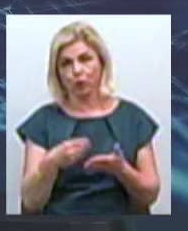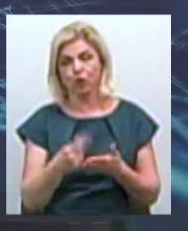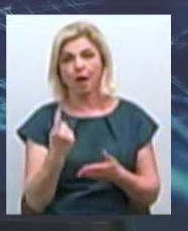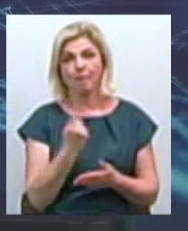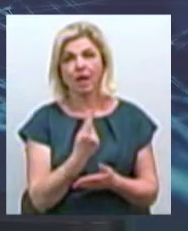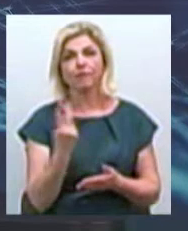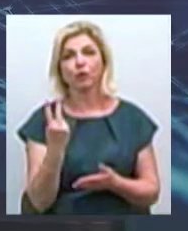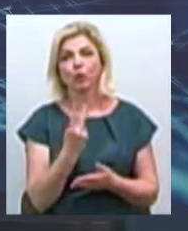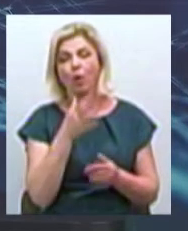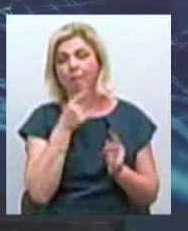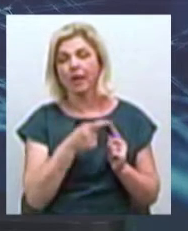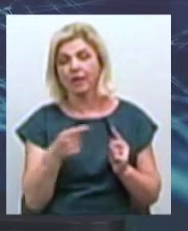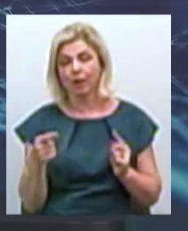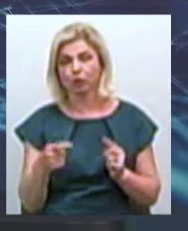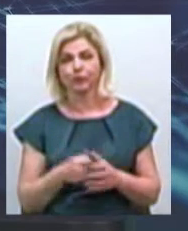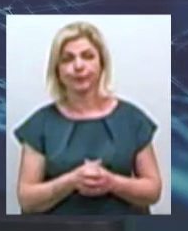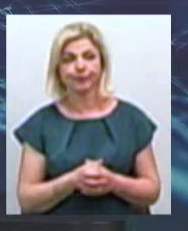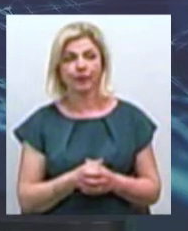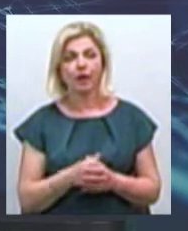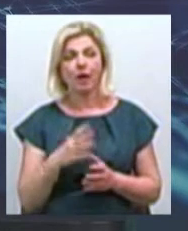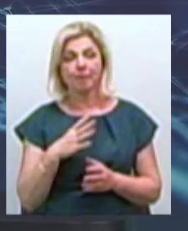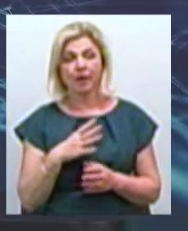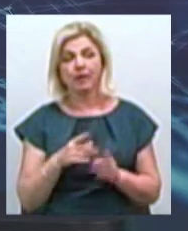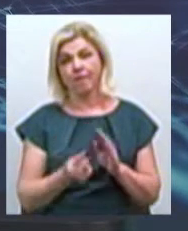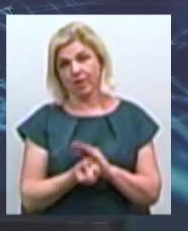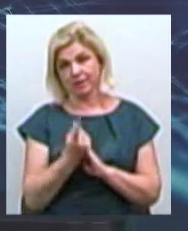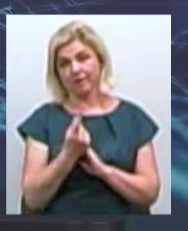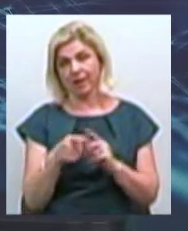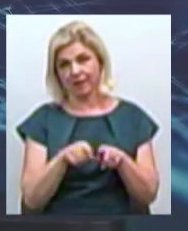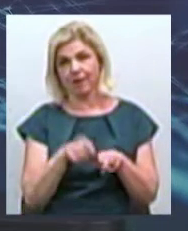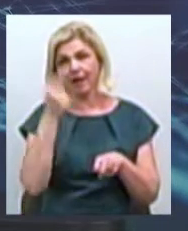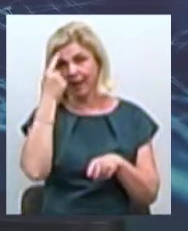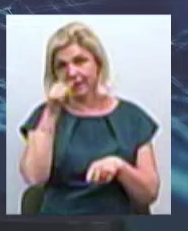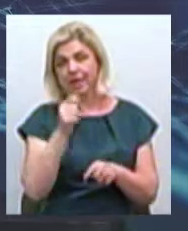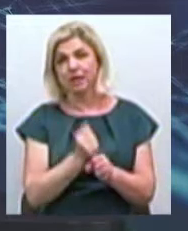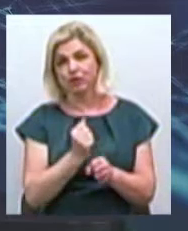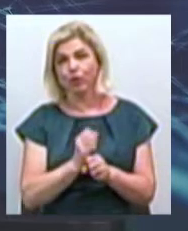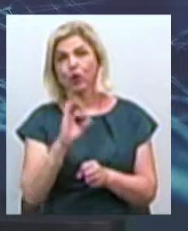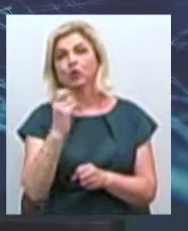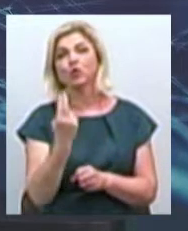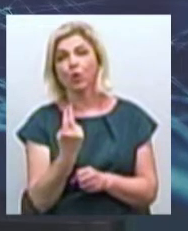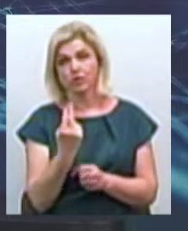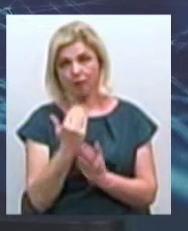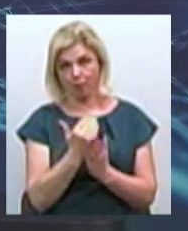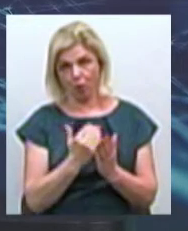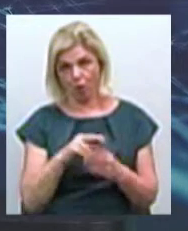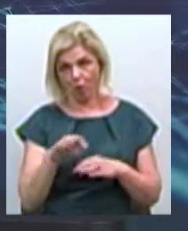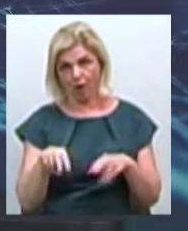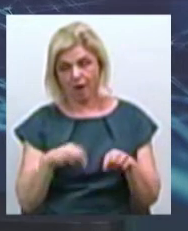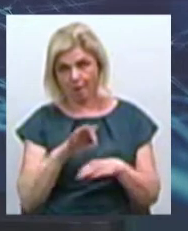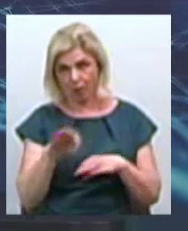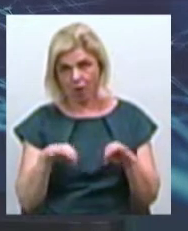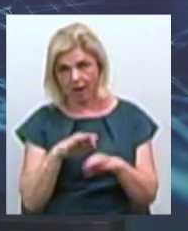періоду. Це після першого періоду була. І така виникла ідея, що створити саме соціальні проєкти окремо для